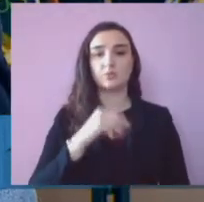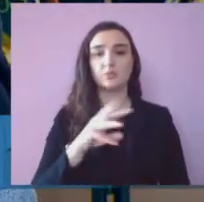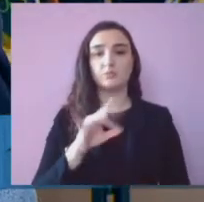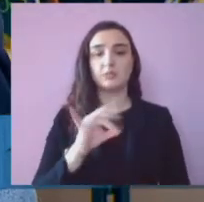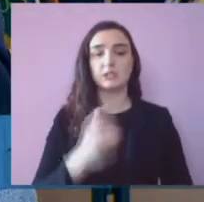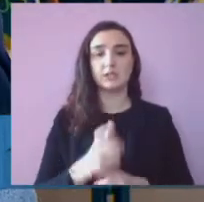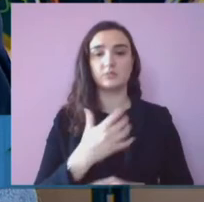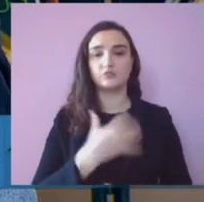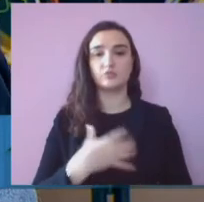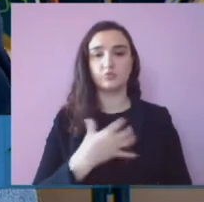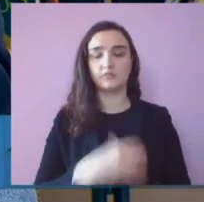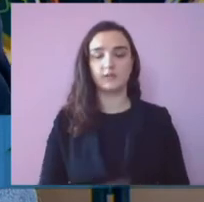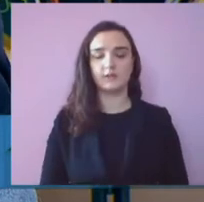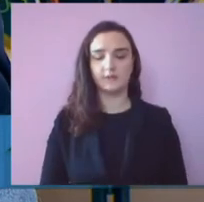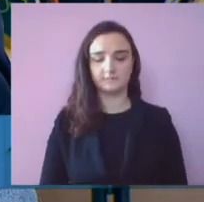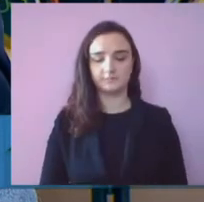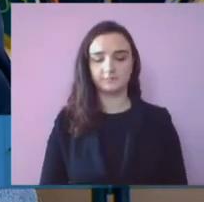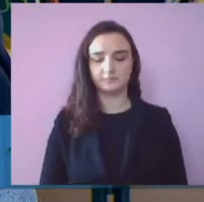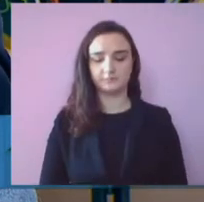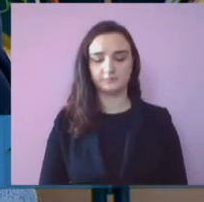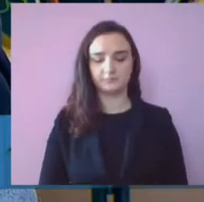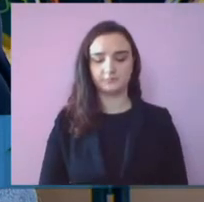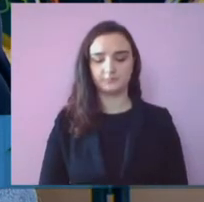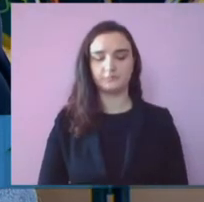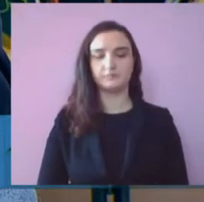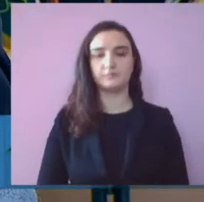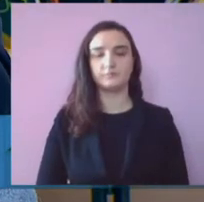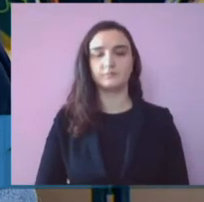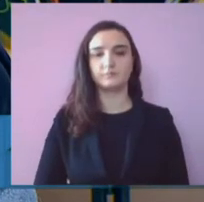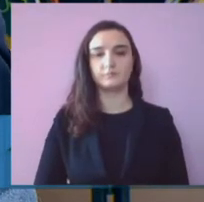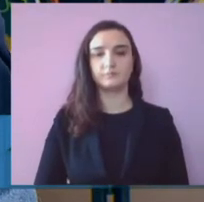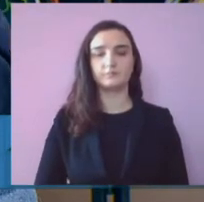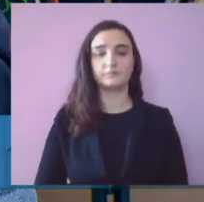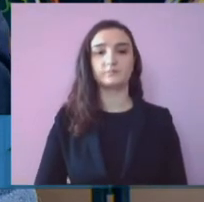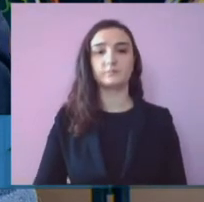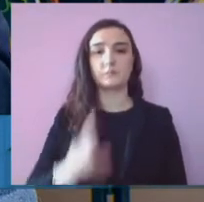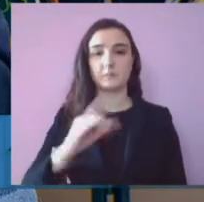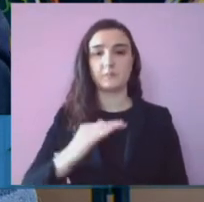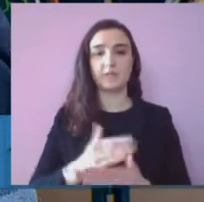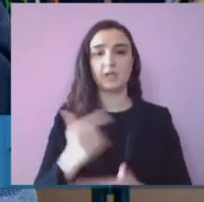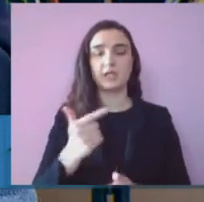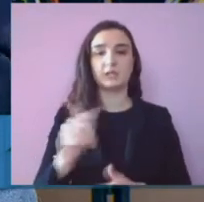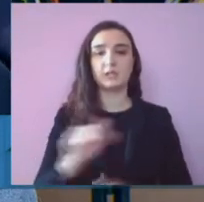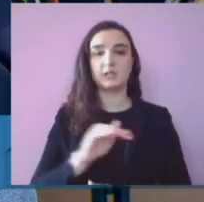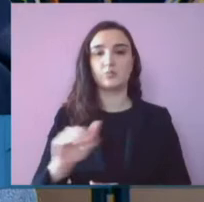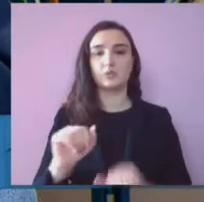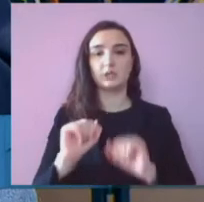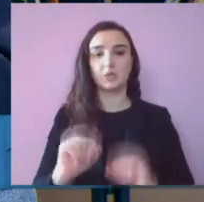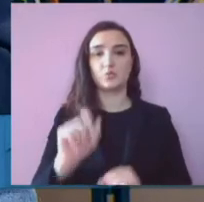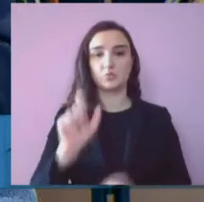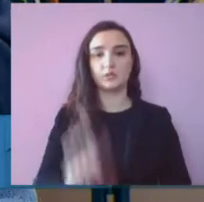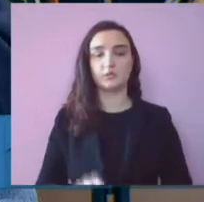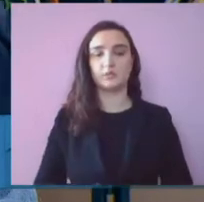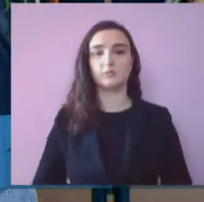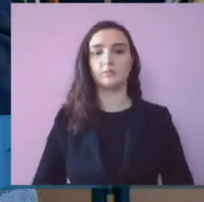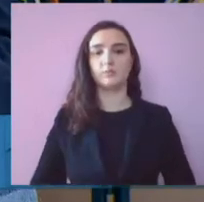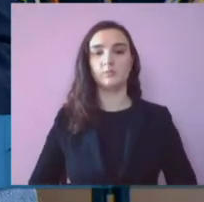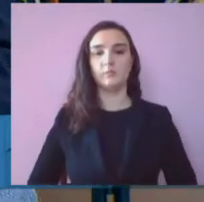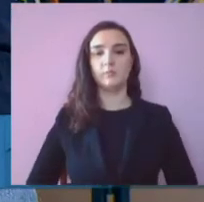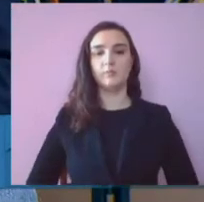მნიშვნელოვანია. რადგანაც ბავშვი არის წეღან, როგორც თქვით, გარანტირებულად დაცული, ანუ მას